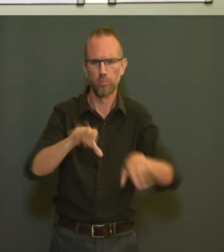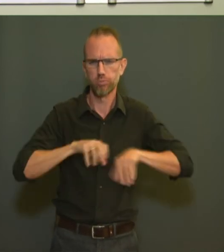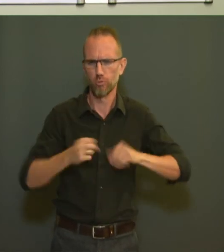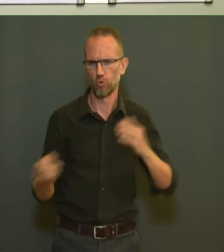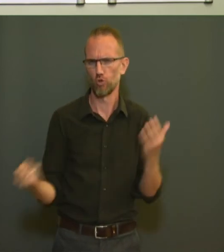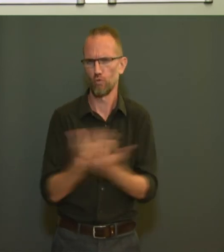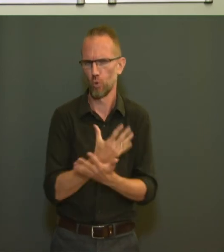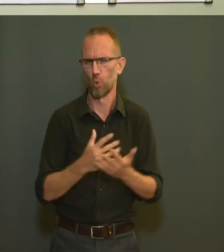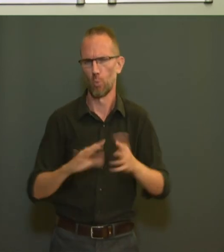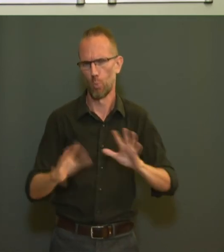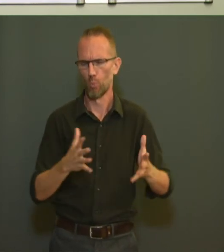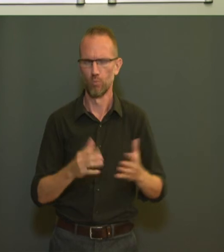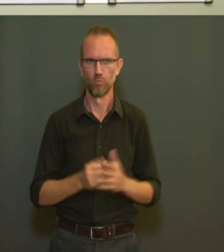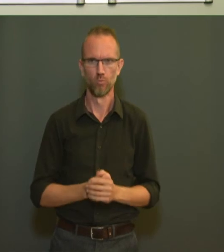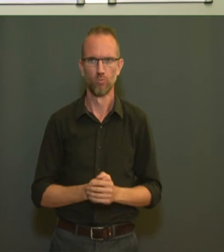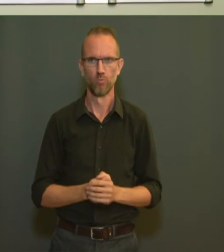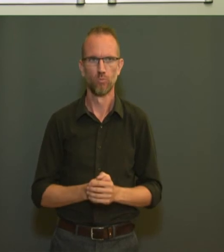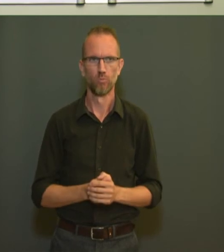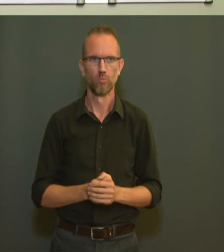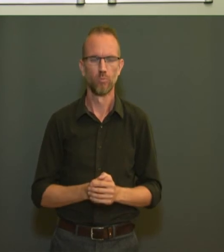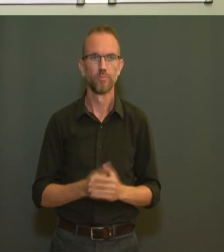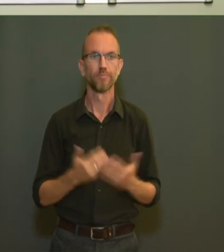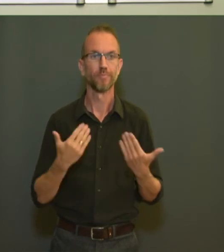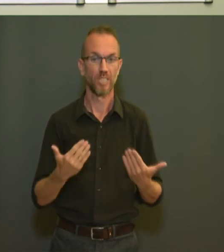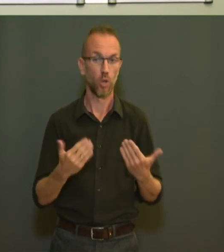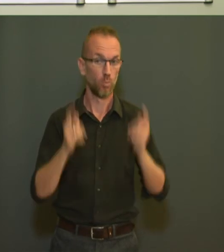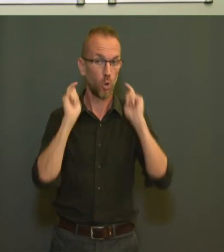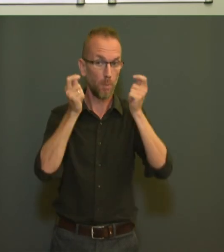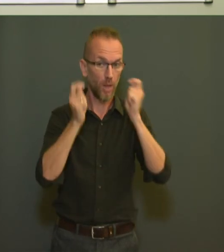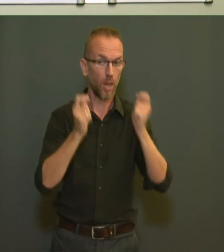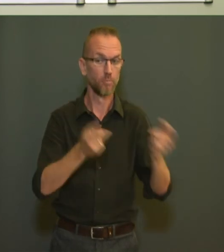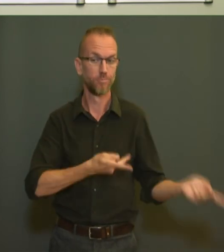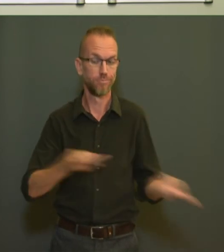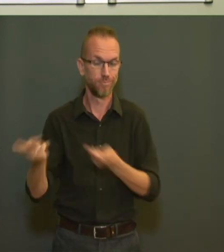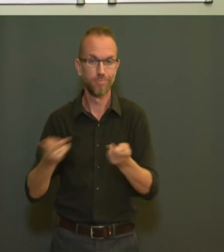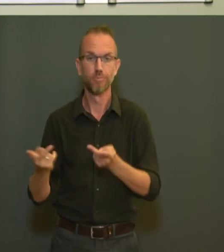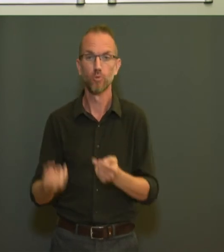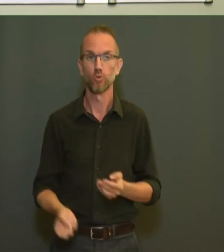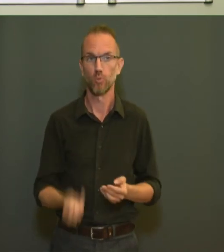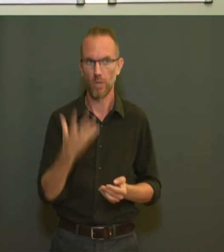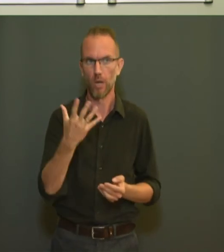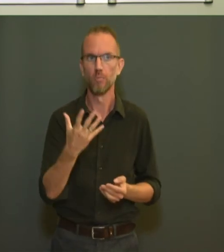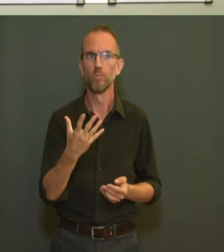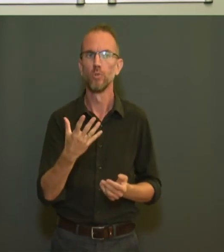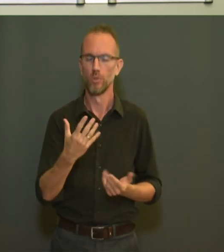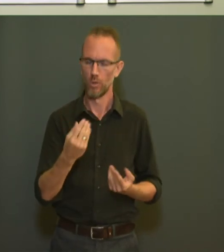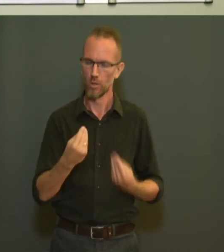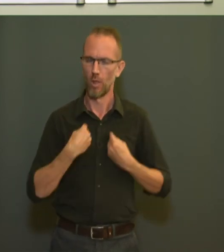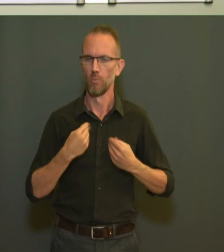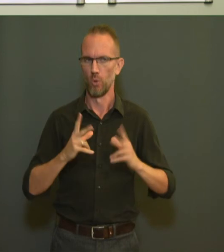Si on s'intéresse aux admissions à l'hôpital, on poursuit heureusement la tendance à la baisse que l'on note depuis